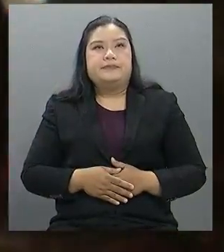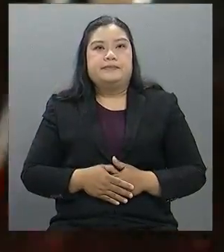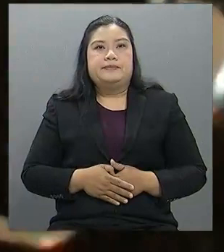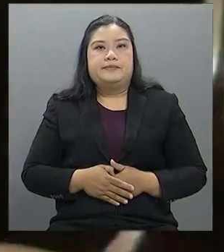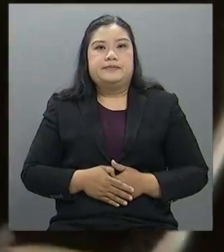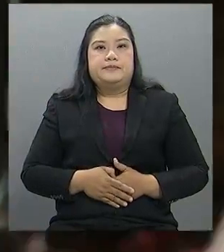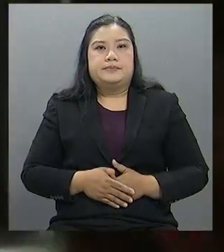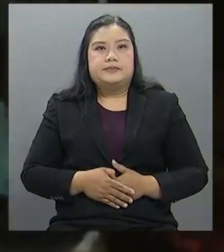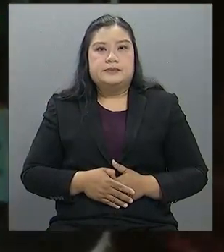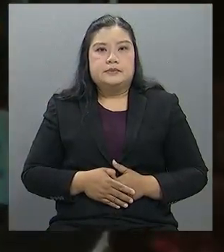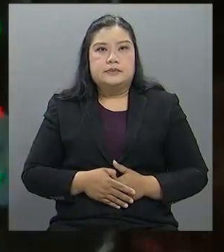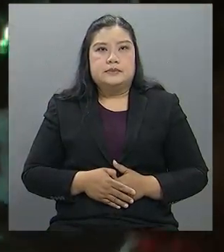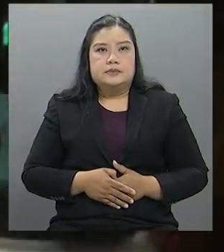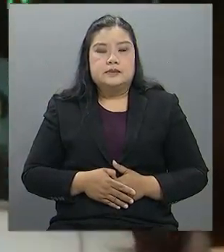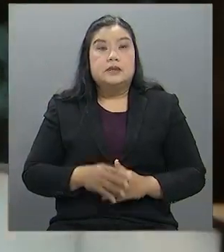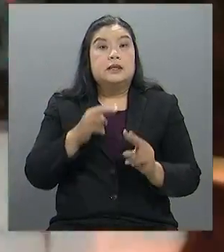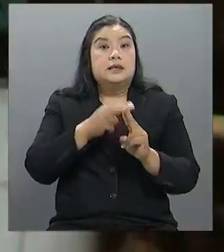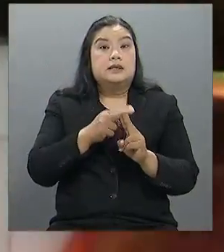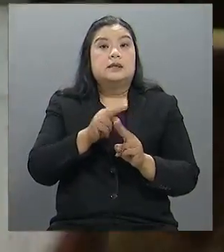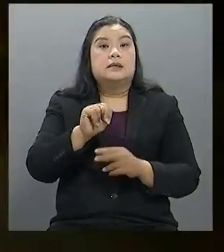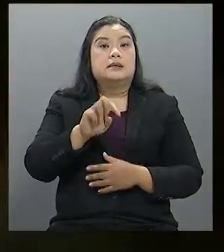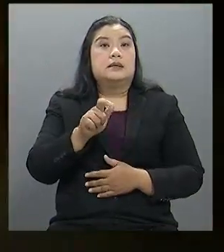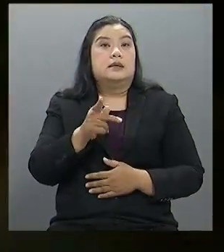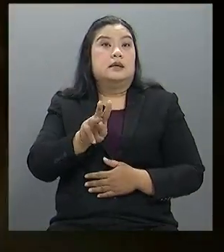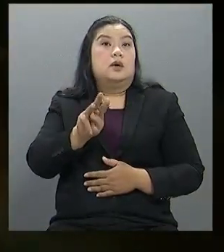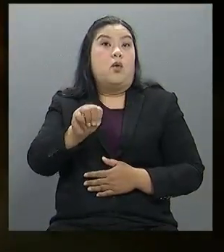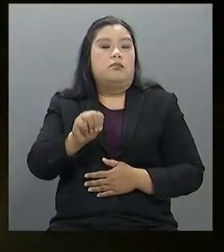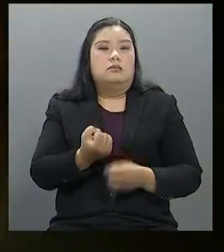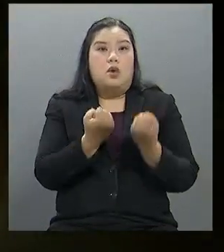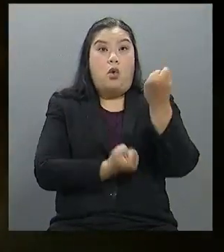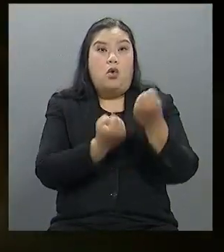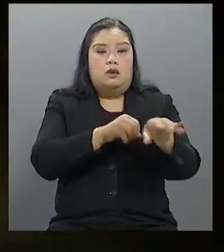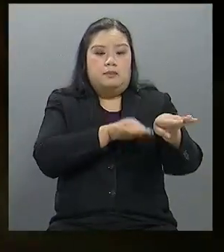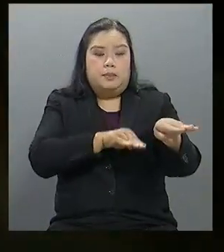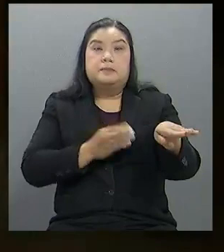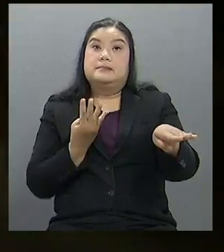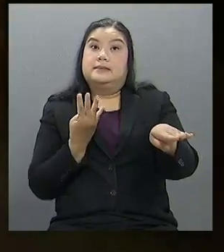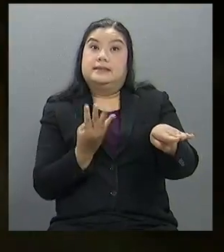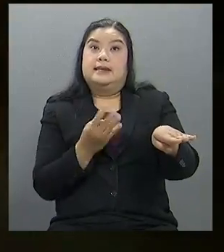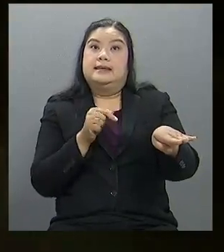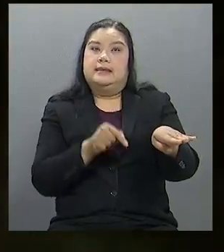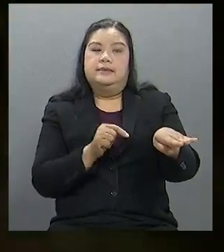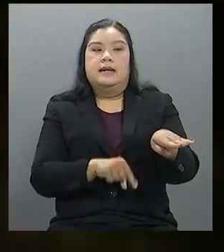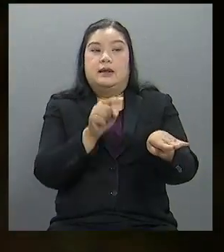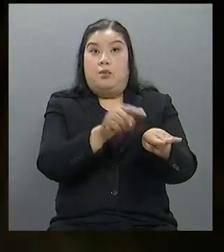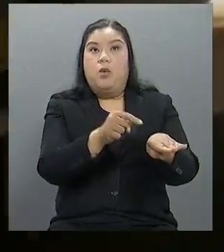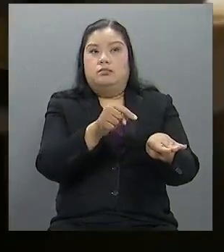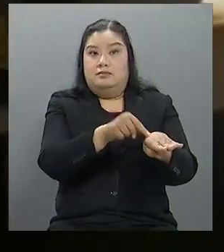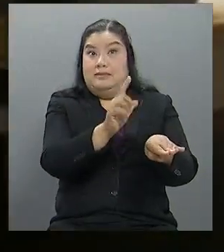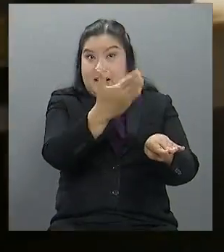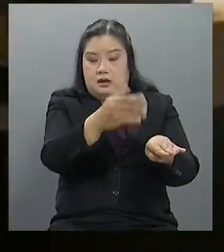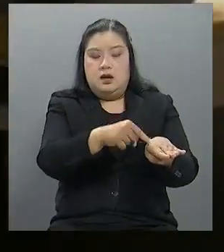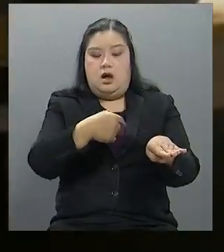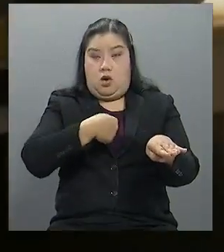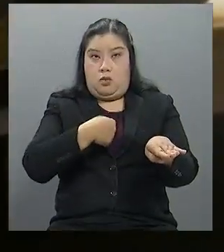ดียวกับนายนิคมปราบมะเริงบอกว่ารถที่โดนทั้งหมด4คันเนี่ยนะคะเสียหายคันแรกตัวเองเป็นคันที่2ส่วนอีก2คัน